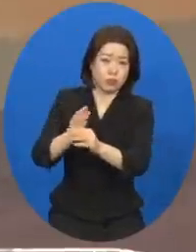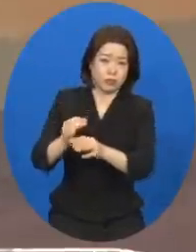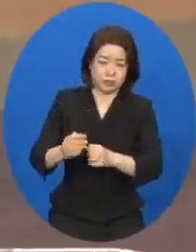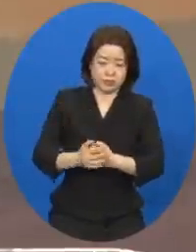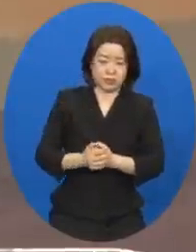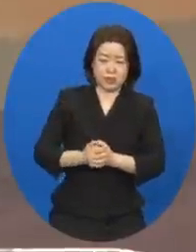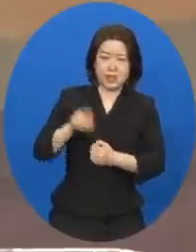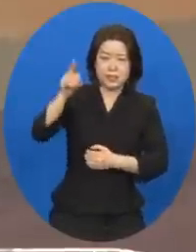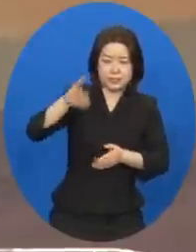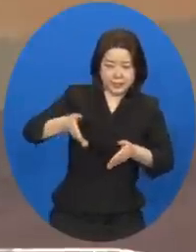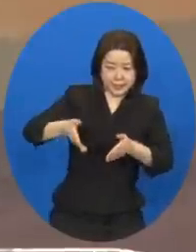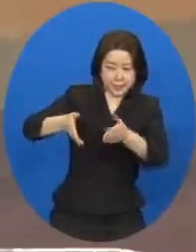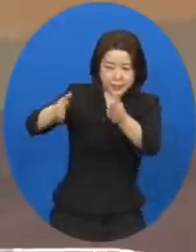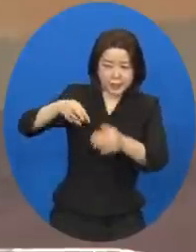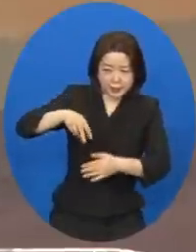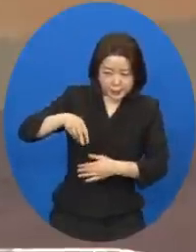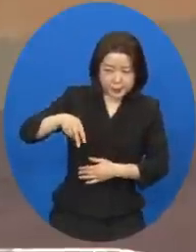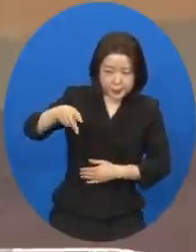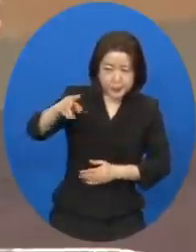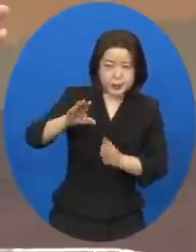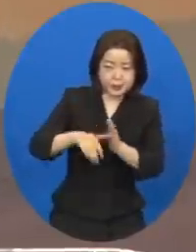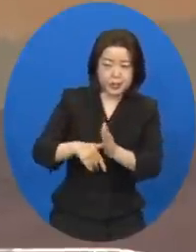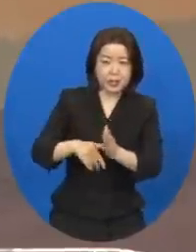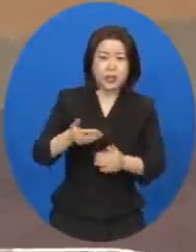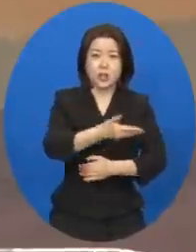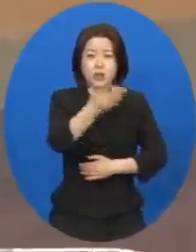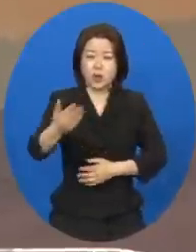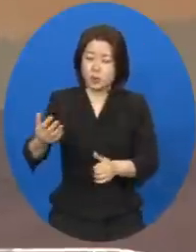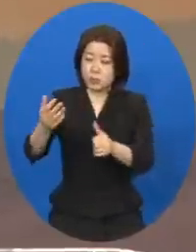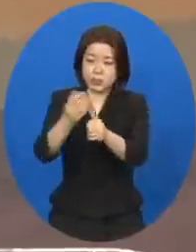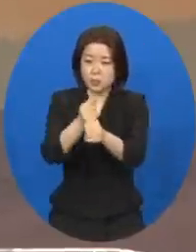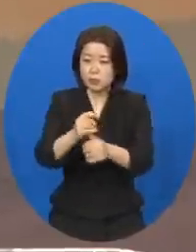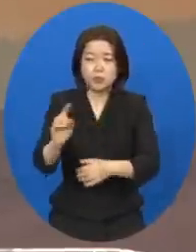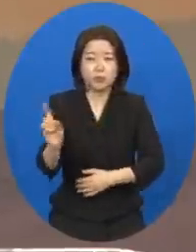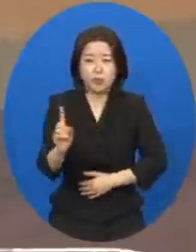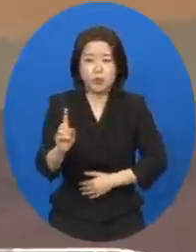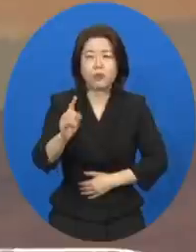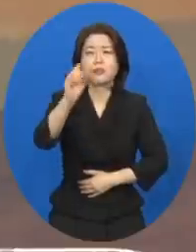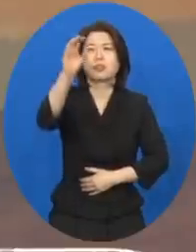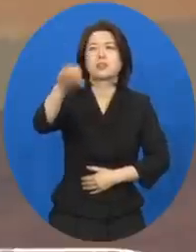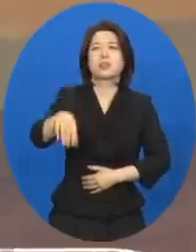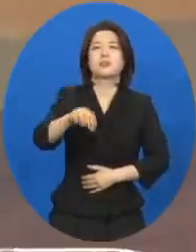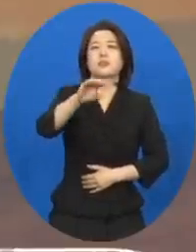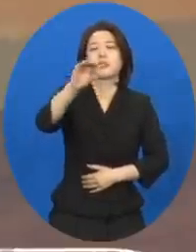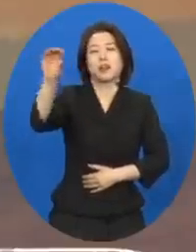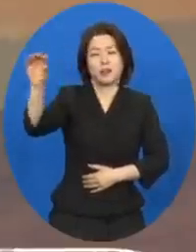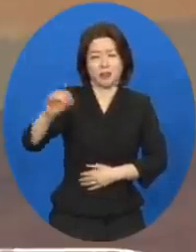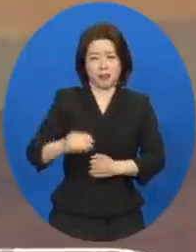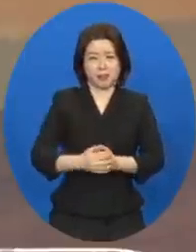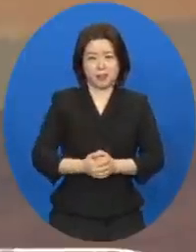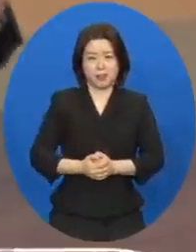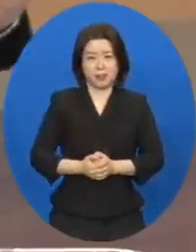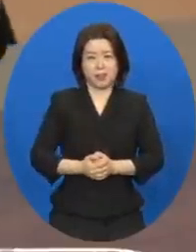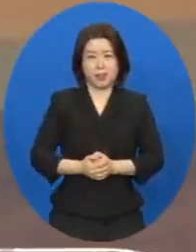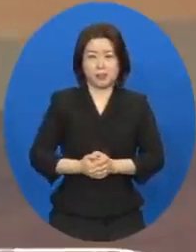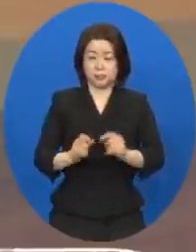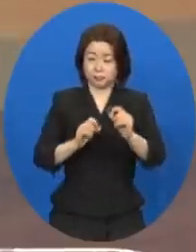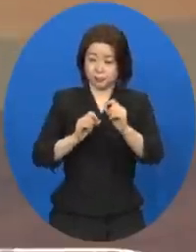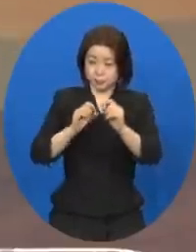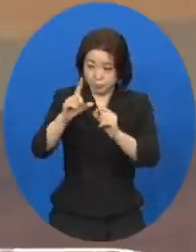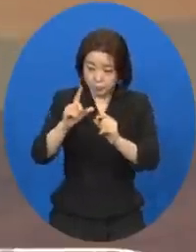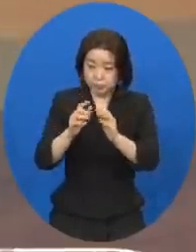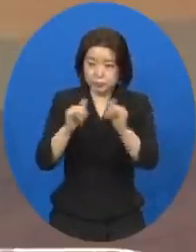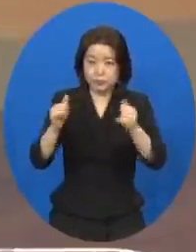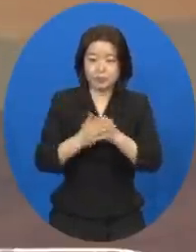천국 가는 길에 여러분이 뭘 붙잡겠어요? 십자가죠. 왜 대부분의 사람들은 지옥에